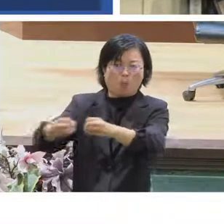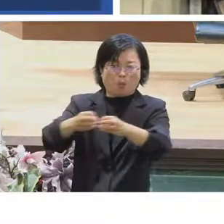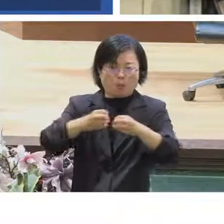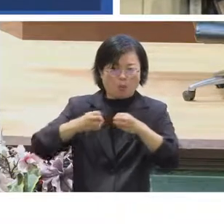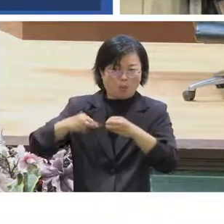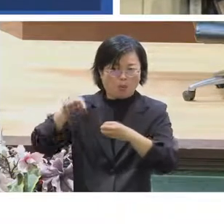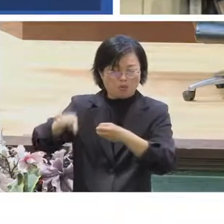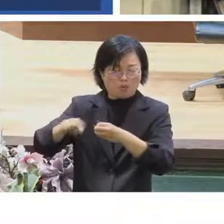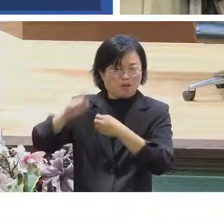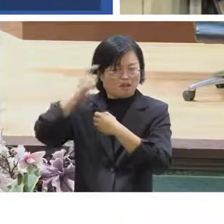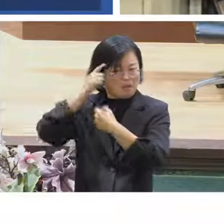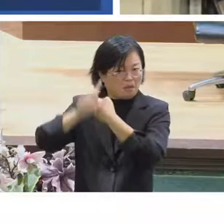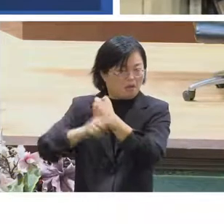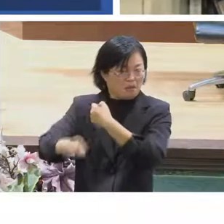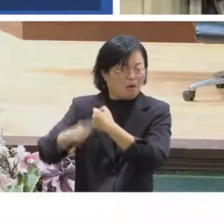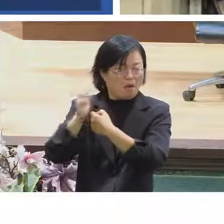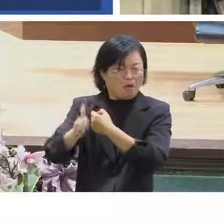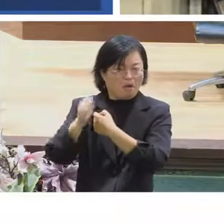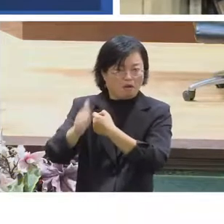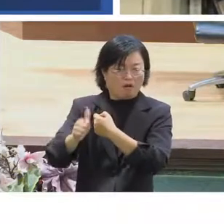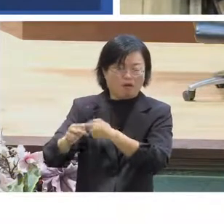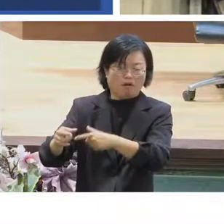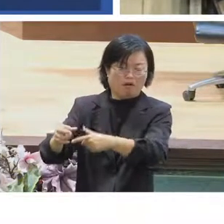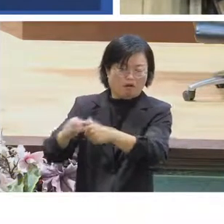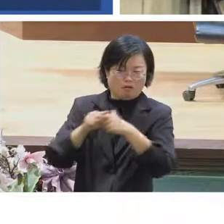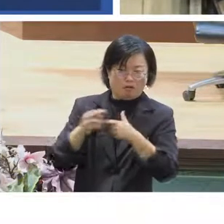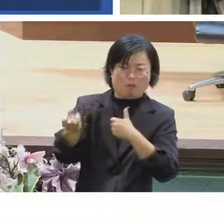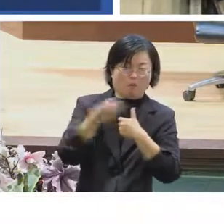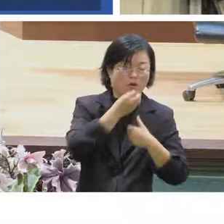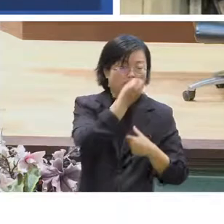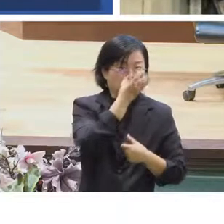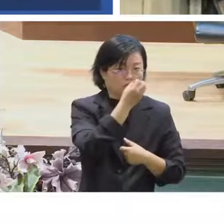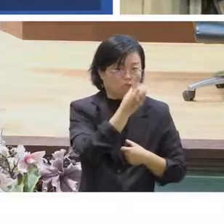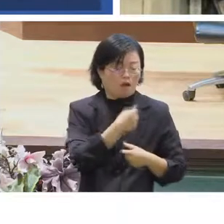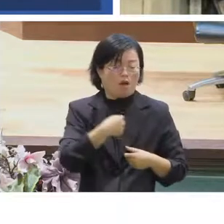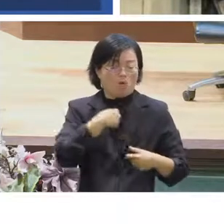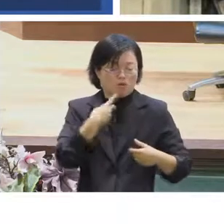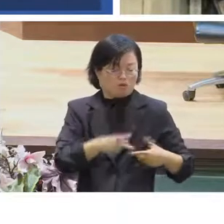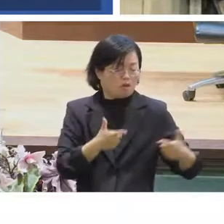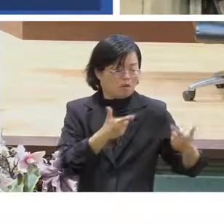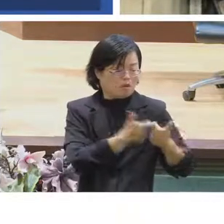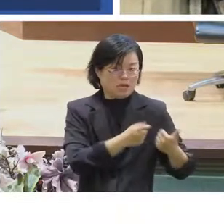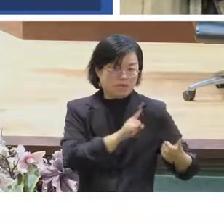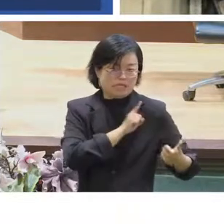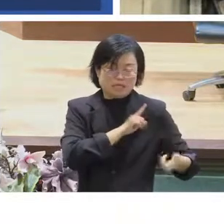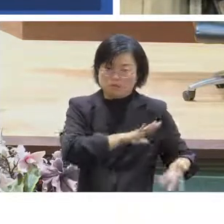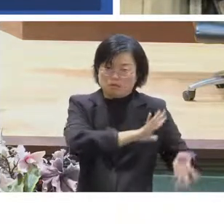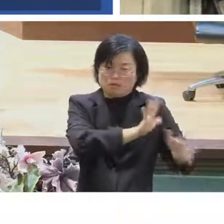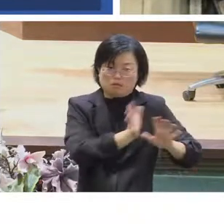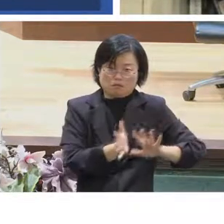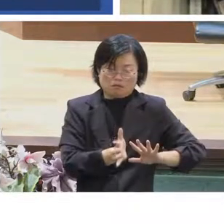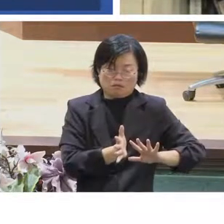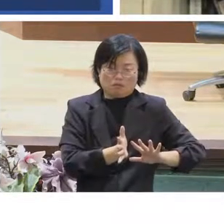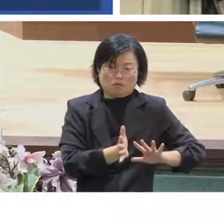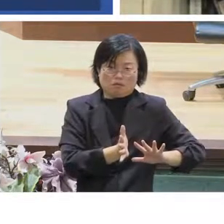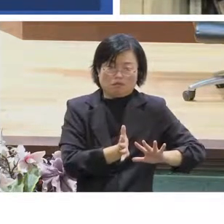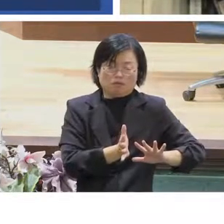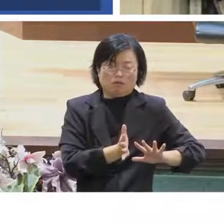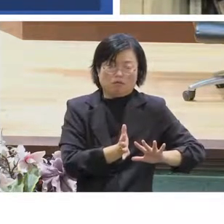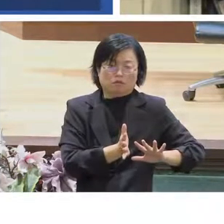意见和建议然后介绍到香港来，然后再结合本土的状况，我们去得出一个